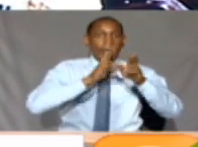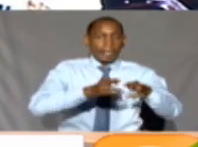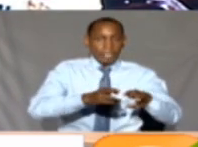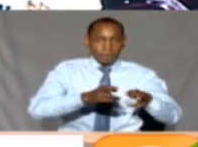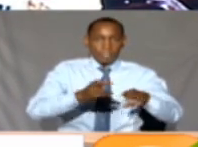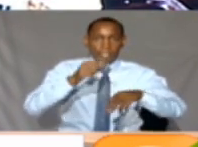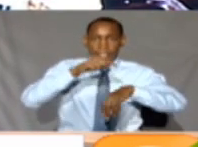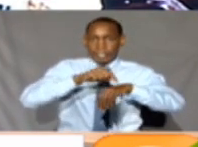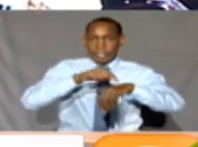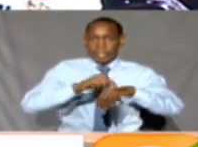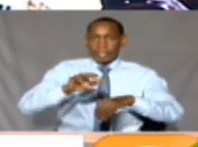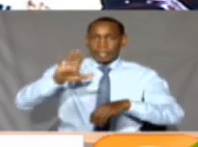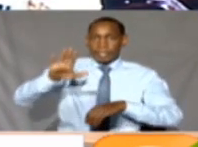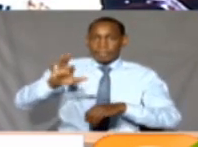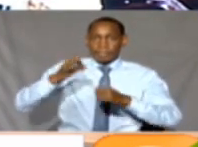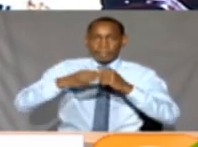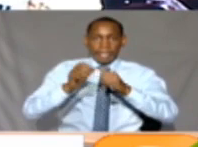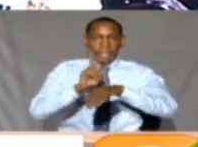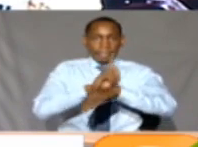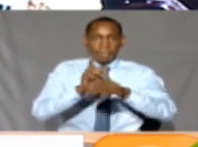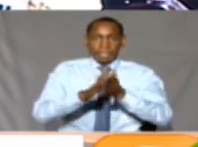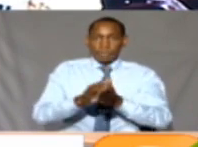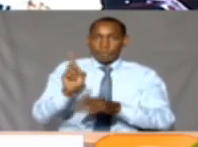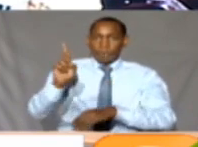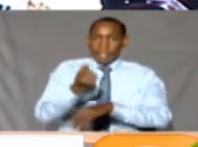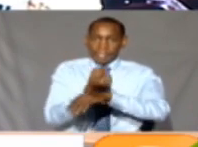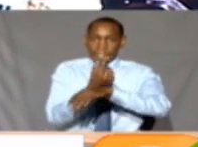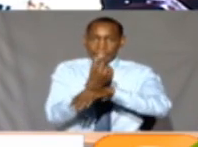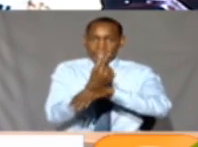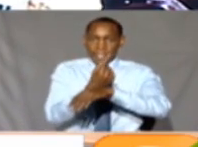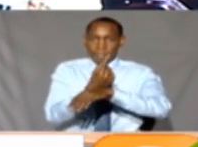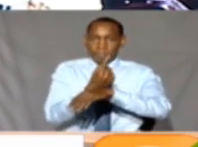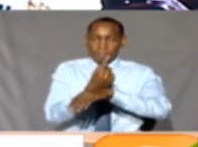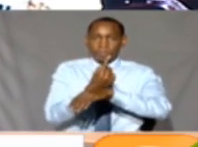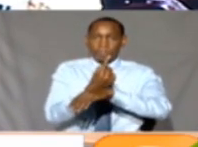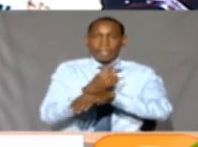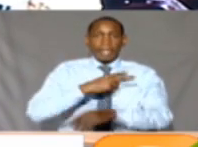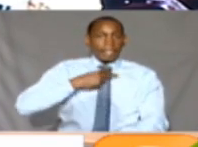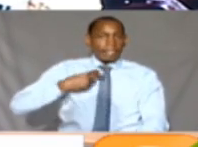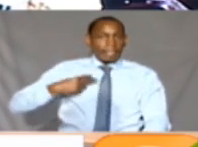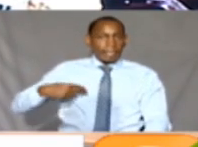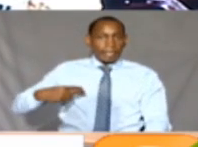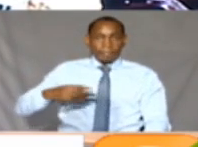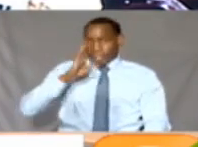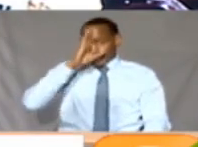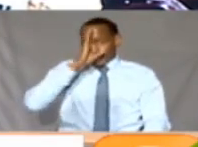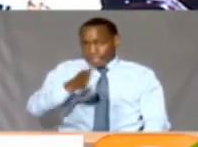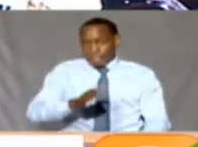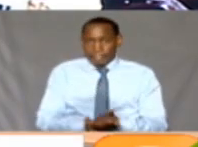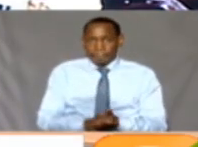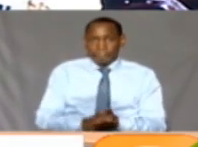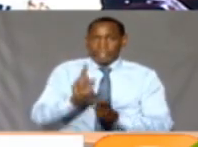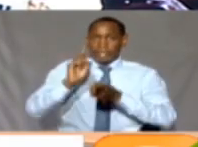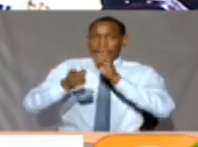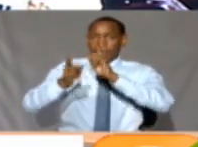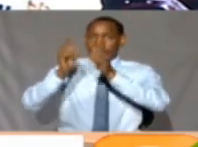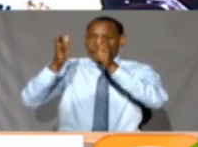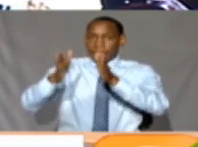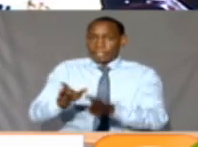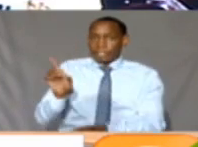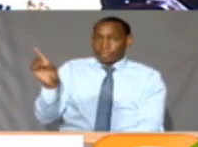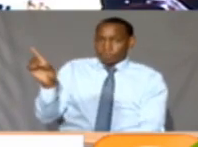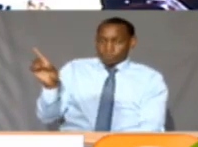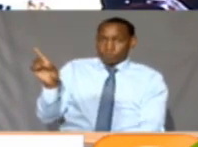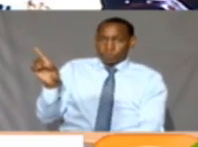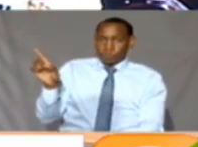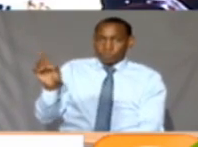ya dakika 58 na sekunde moja mjini Copenhagen, Denmark siku ya Jumapili. Kamworor